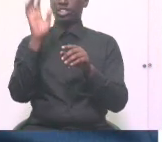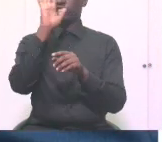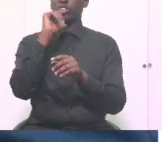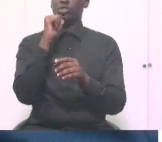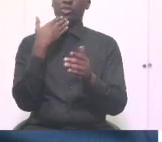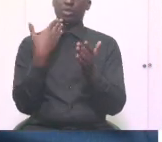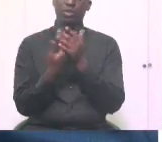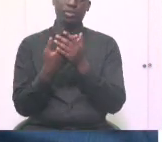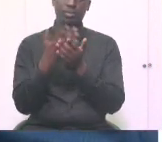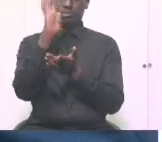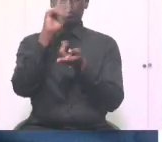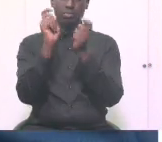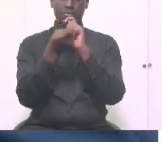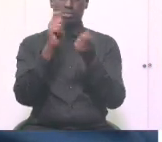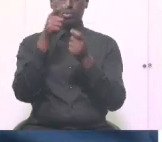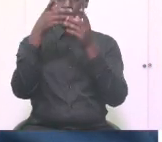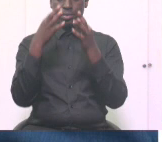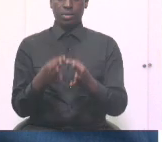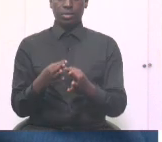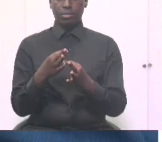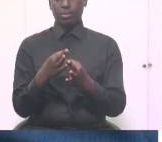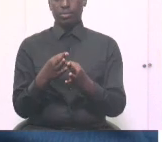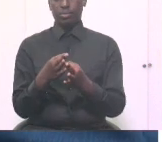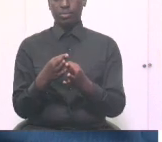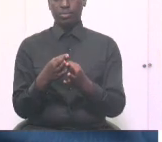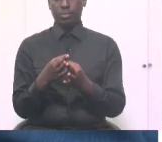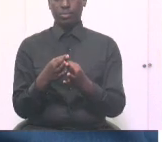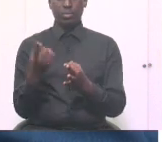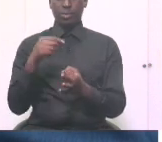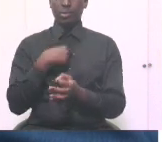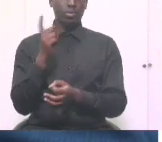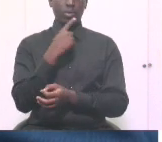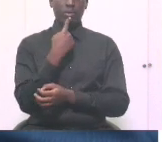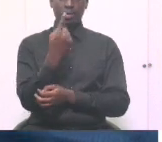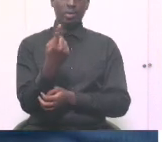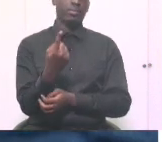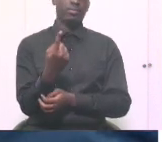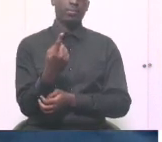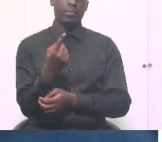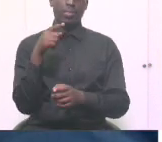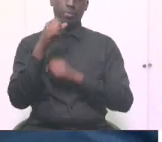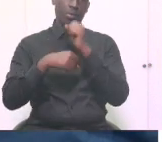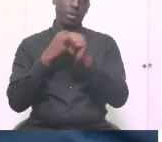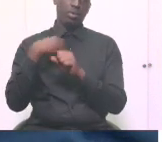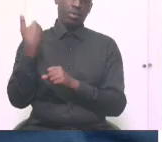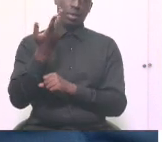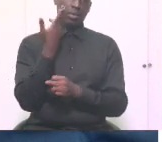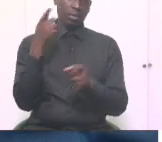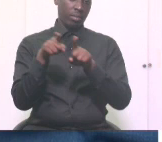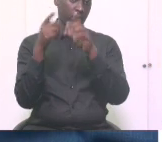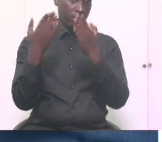climate change ibi ni ibintu tutavuga ko n'umwaka utaha ariko